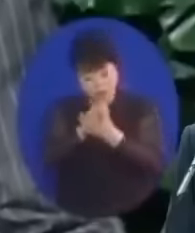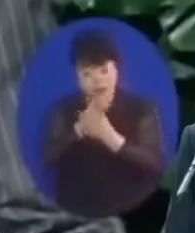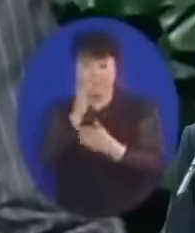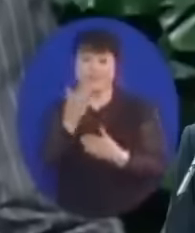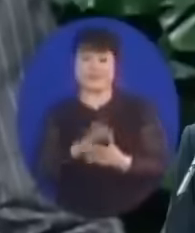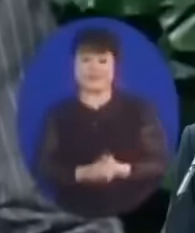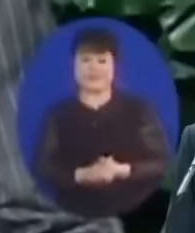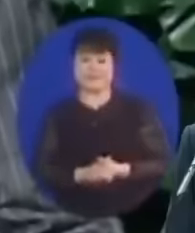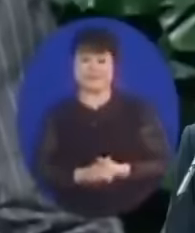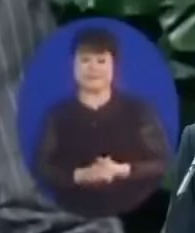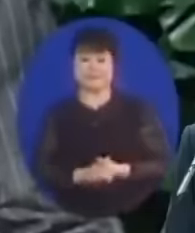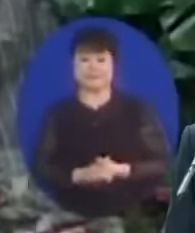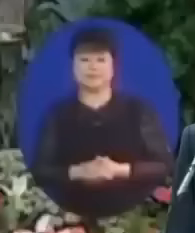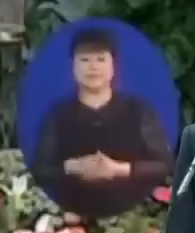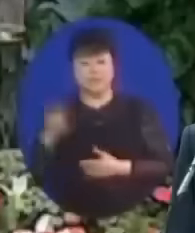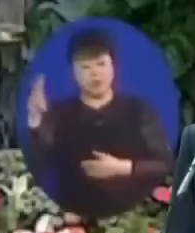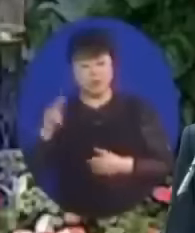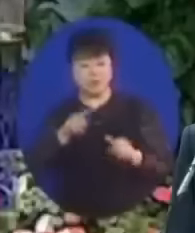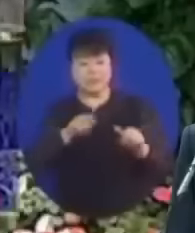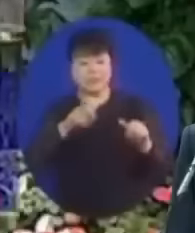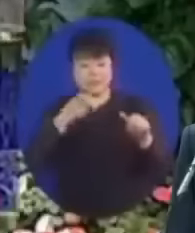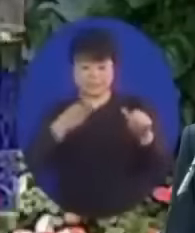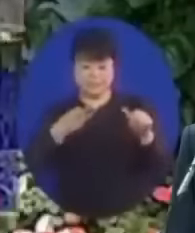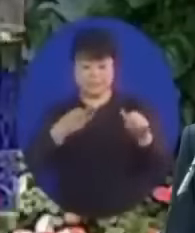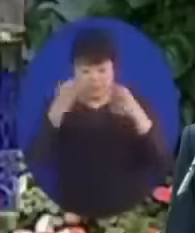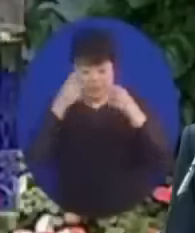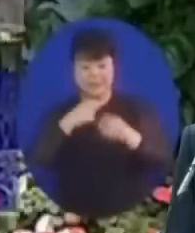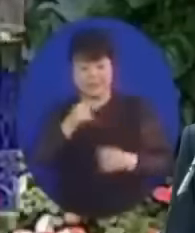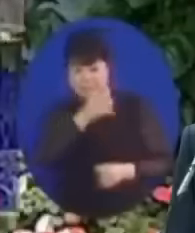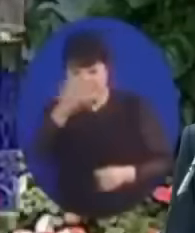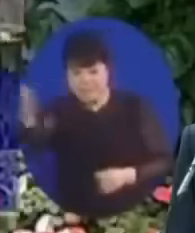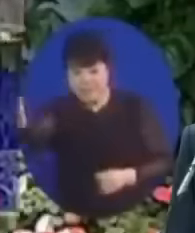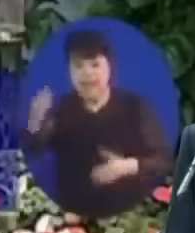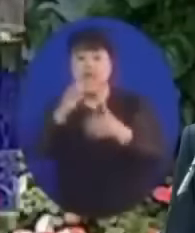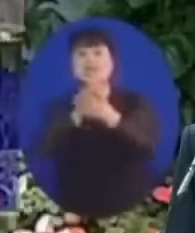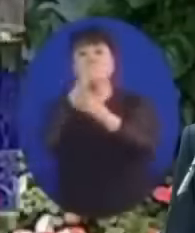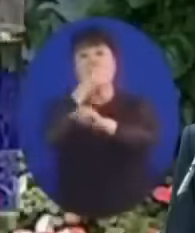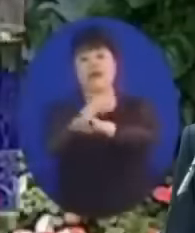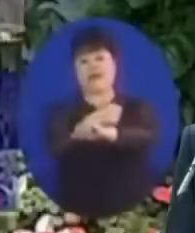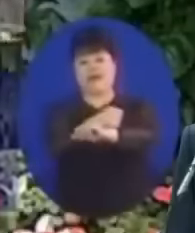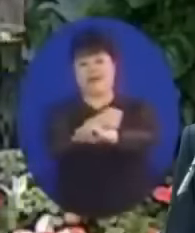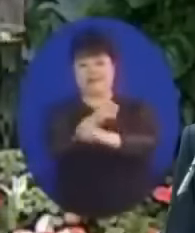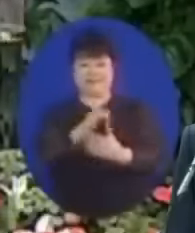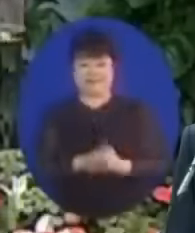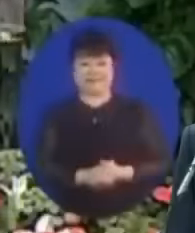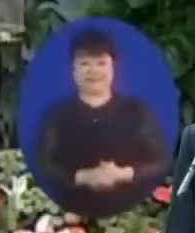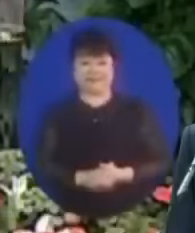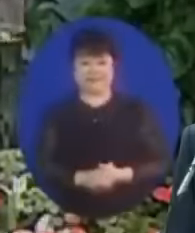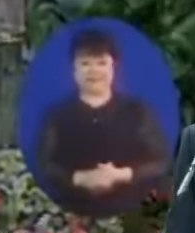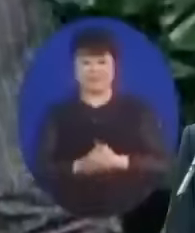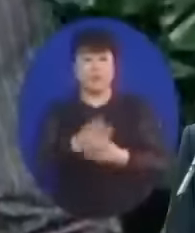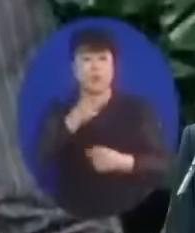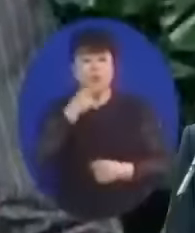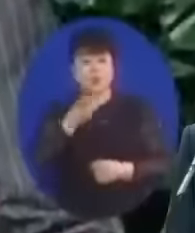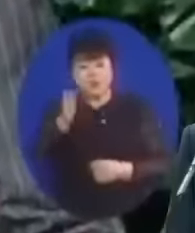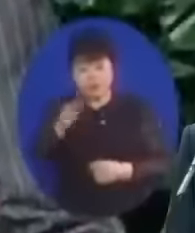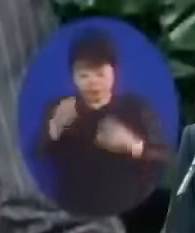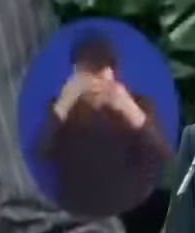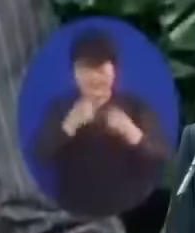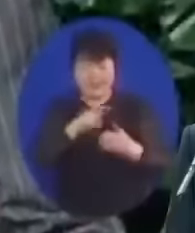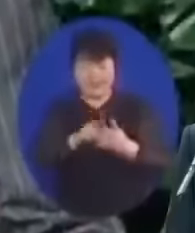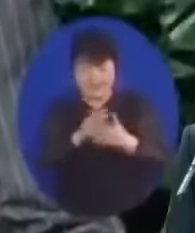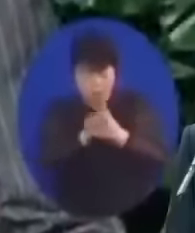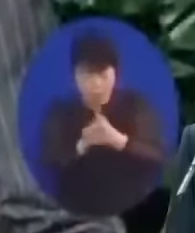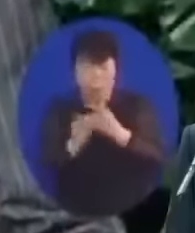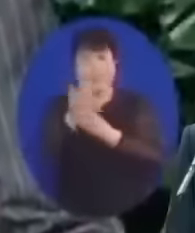되는 것입니다. 야고보서 5장 13절에 너희 중에 고난당하는 자가 있느냐? 그는 기도할 것이라. 보통 때는 기도 안 하는 사람이라도 고난당하면